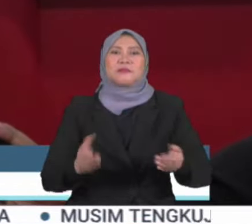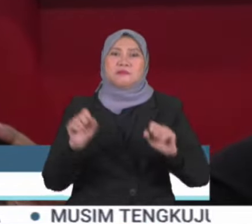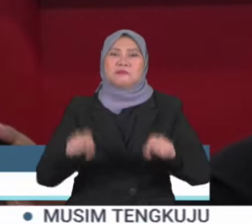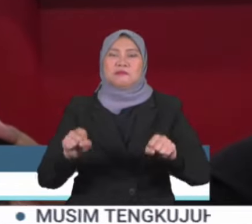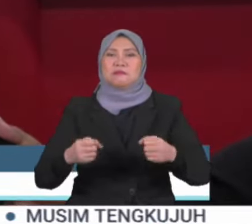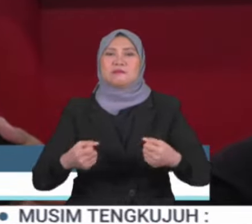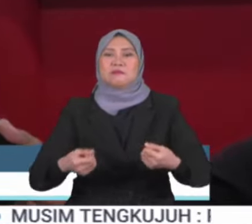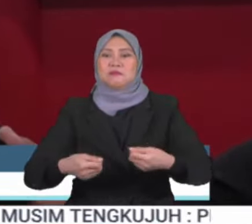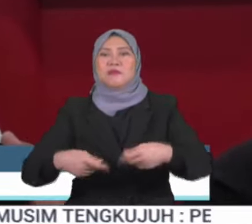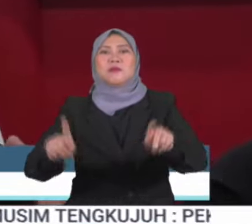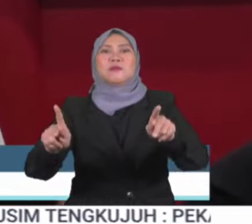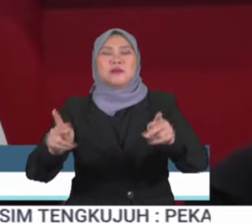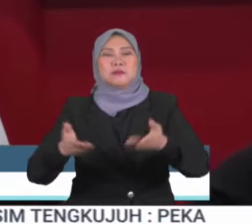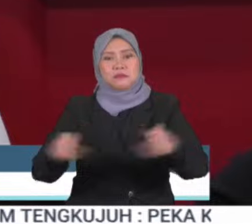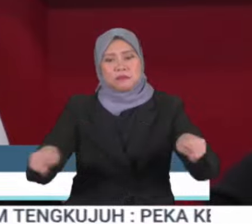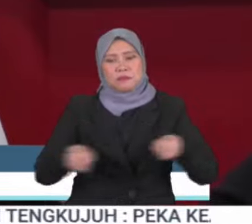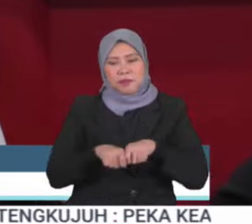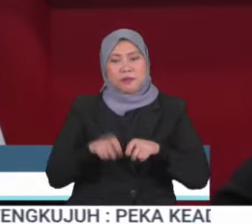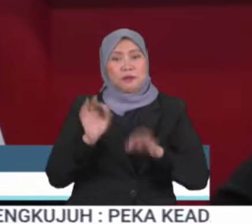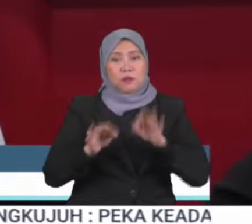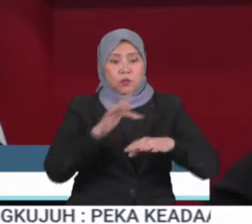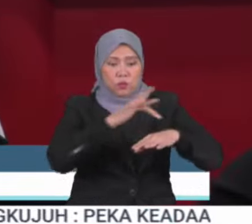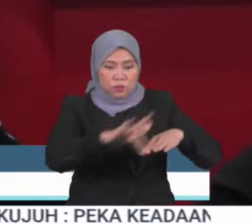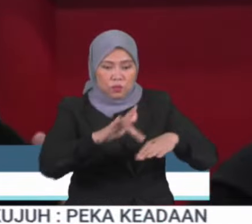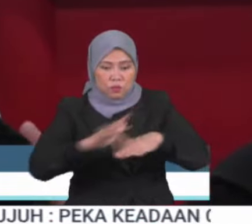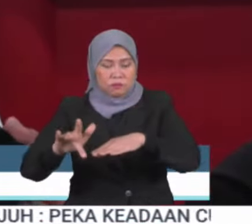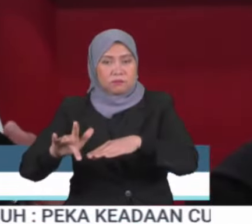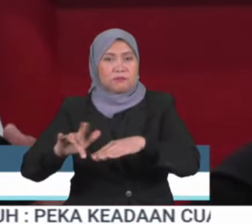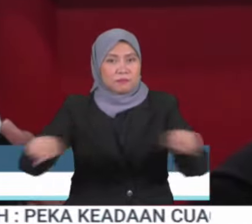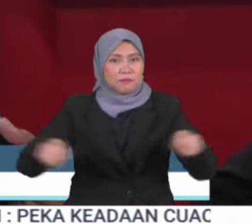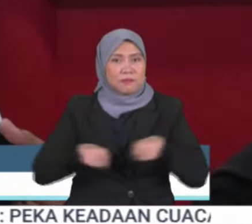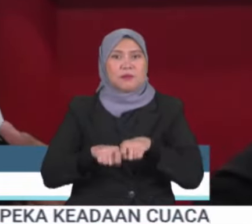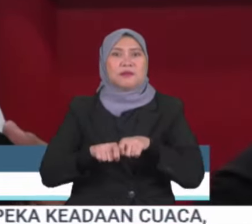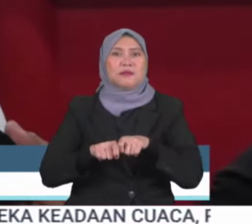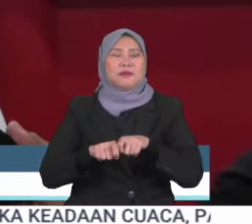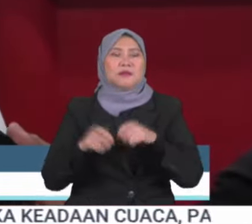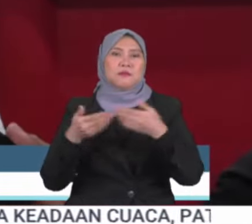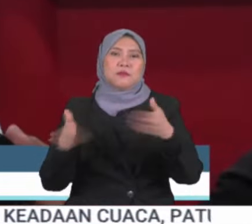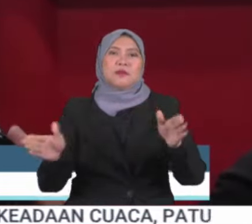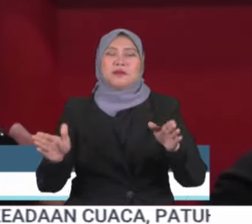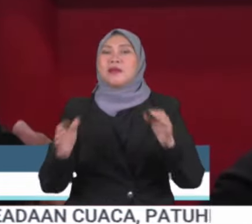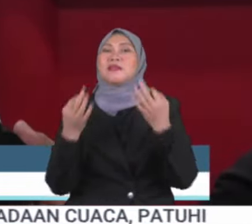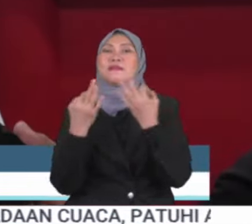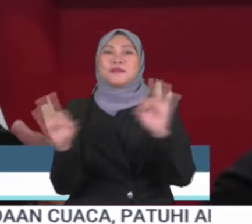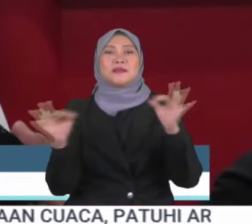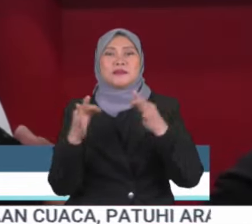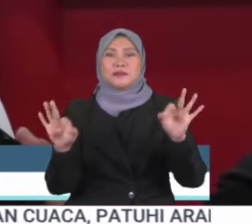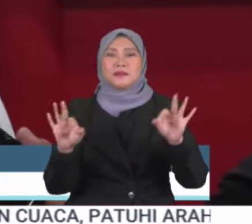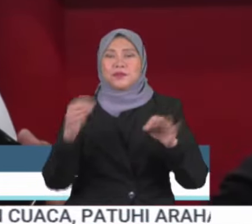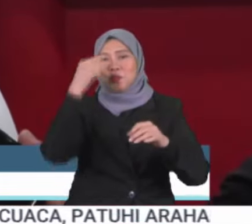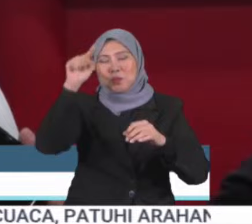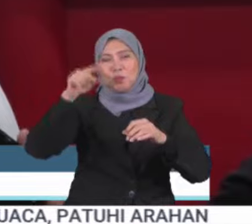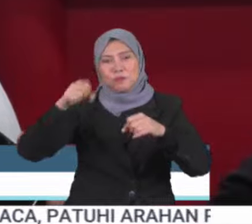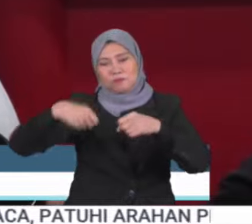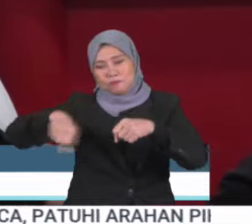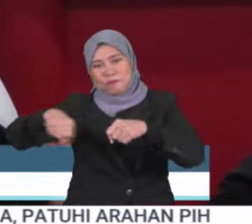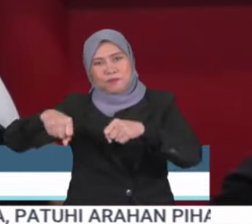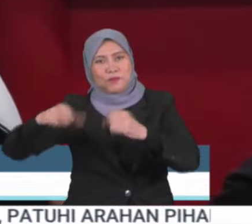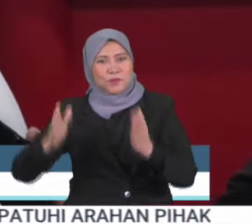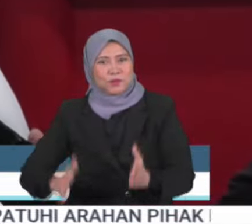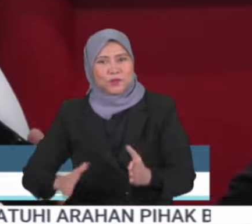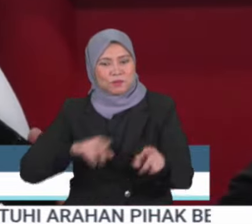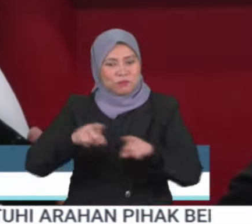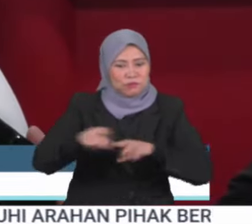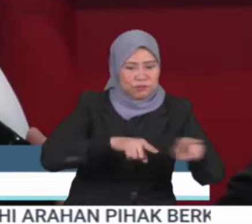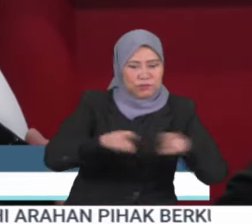bagi ruang. Kalau ada slot yang kosong, kita akan buka ruang tanpa charge kepada rider-rider Malaysia yang